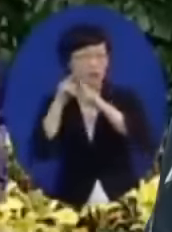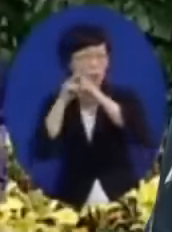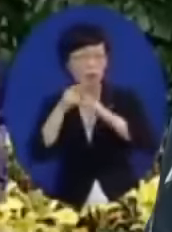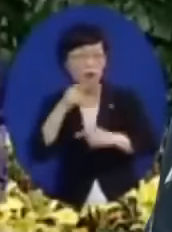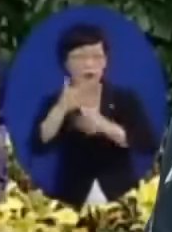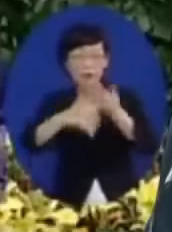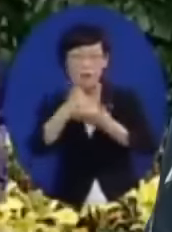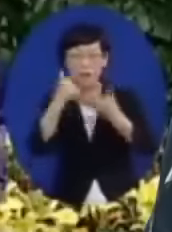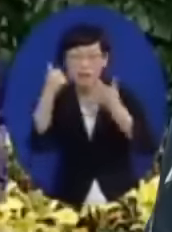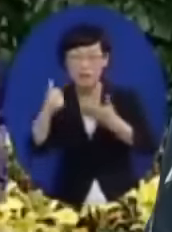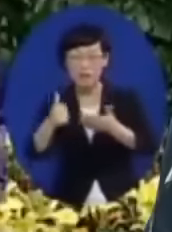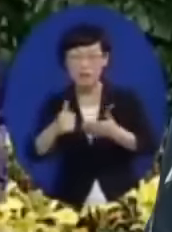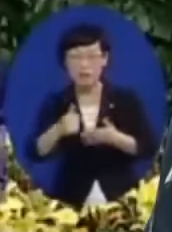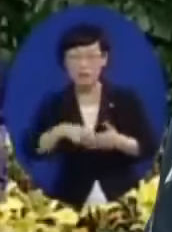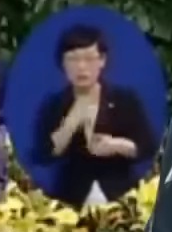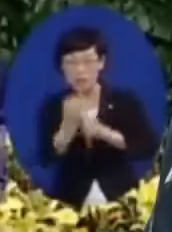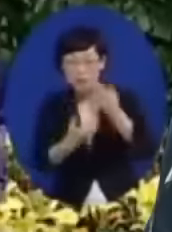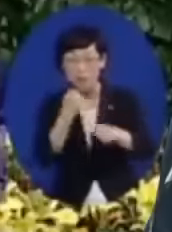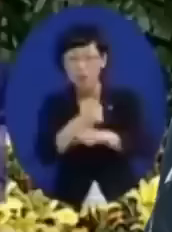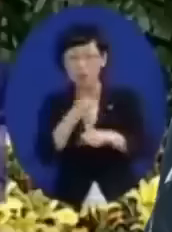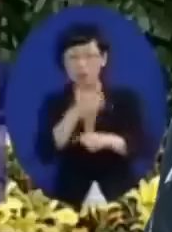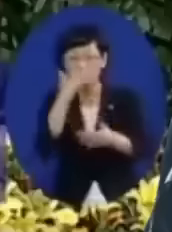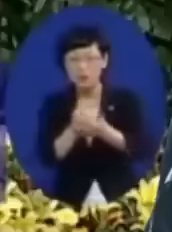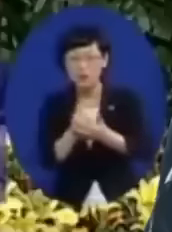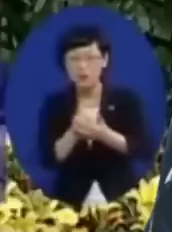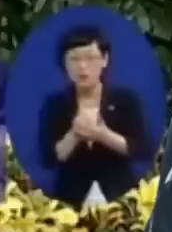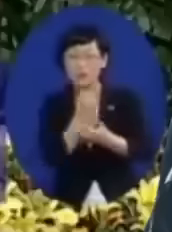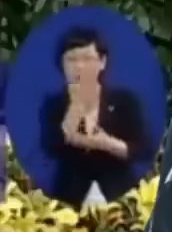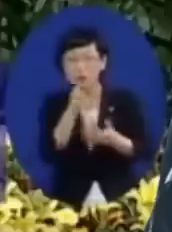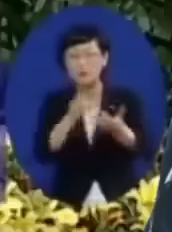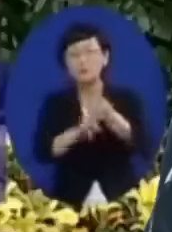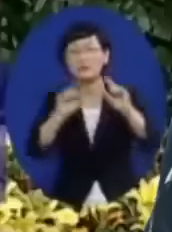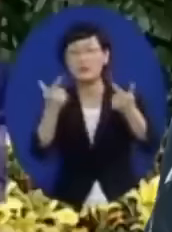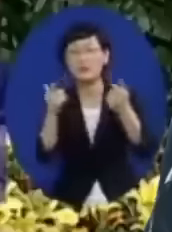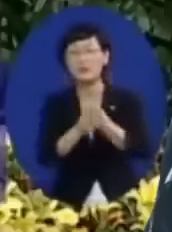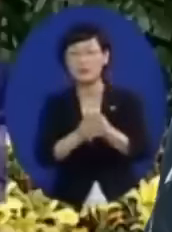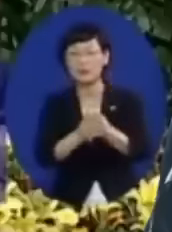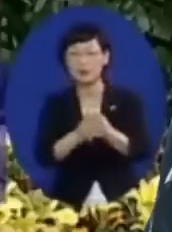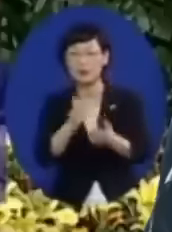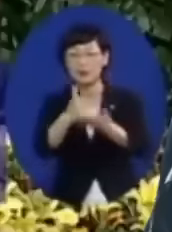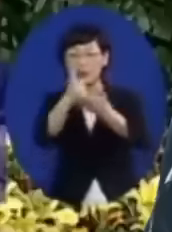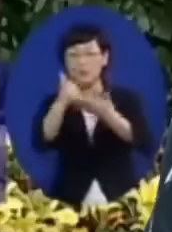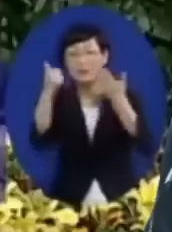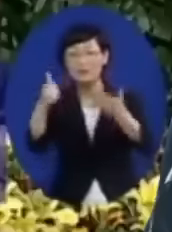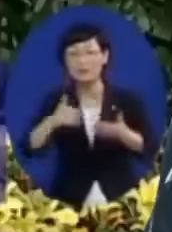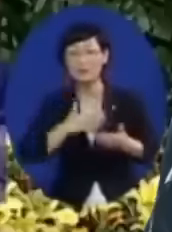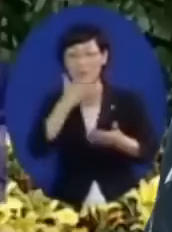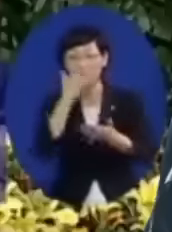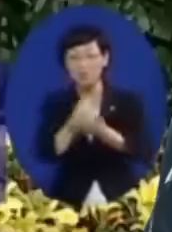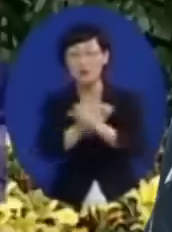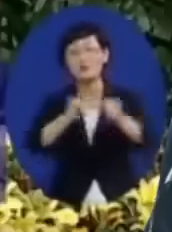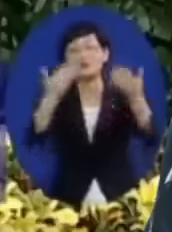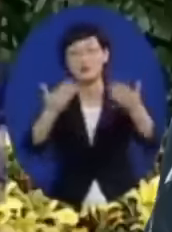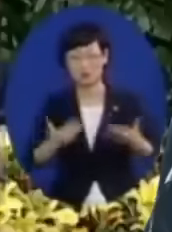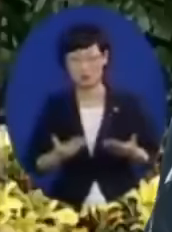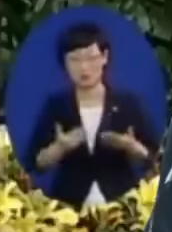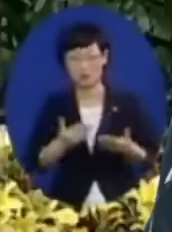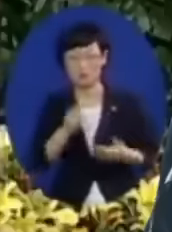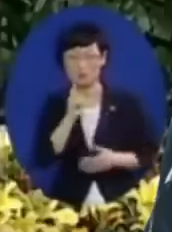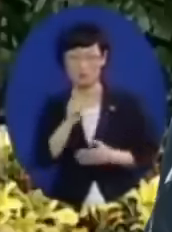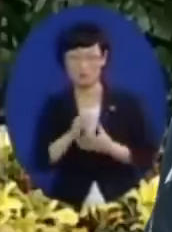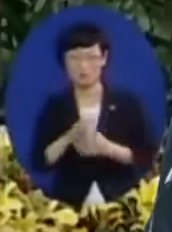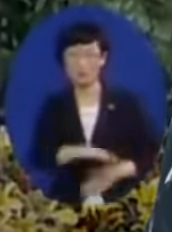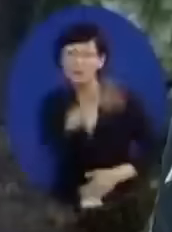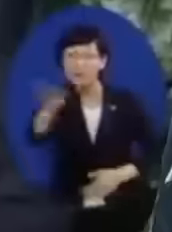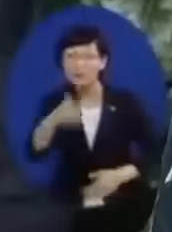하고 주께 내 죄를 아뢰고 내 죄악을 숨기지 아니하였더니 곧 주께서 내 죄악을 사하셨나이다.